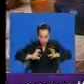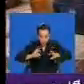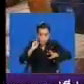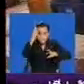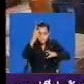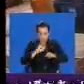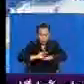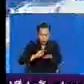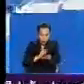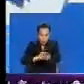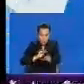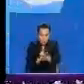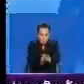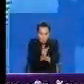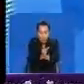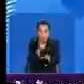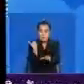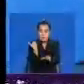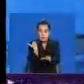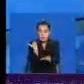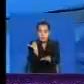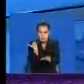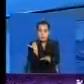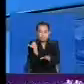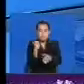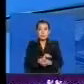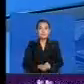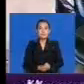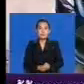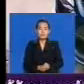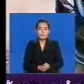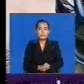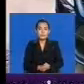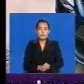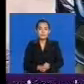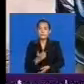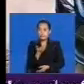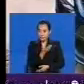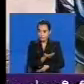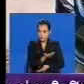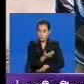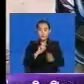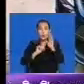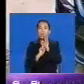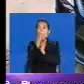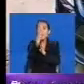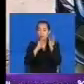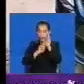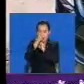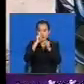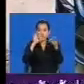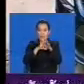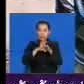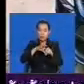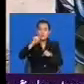เลอร์หลังซึ่งก็ทำให้ดูสปอร์ตมากยิ่งขึ้นนะครับแล้วก็ที่สำคัญFord Focus นี่เป็นรถรุ่นแรกเลยนะครับที่สามารถใช้น้ำมัน